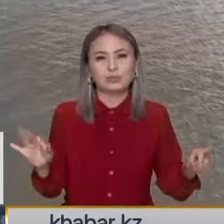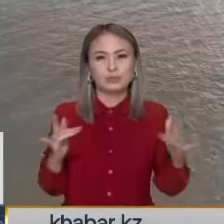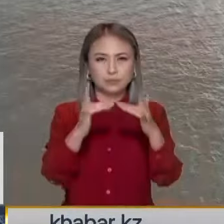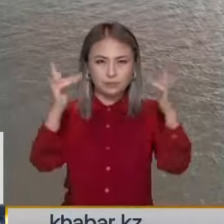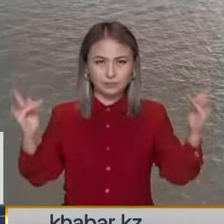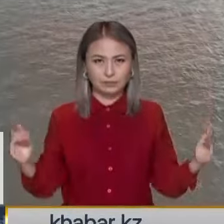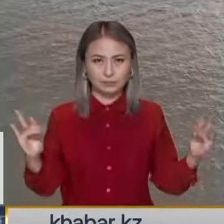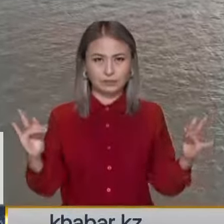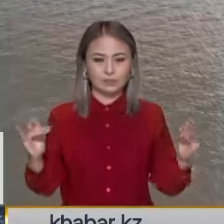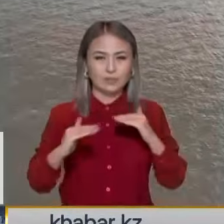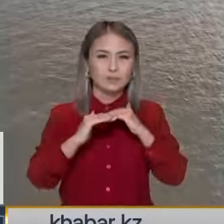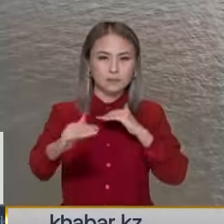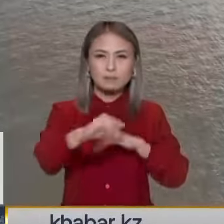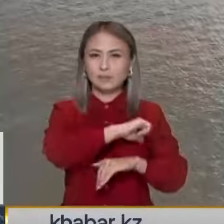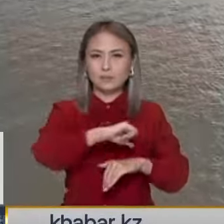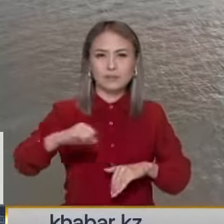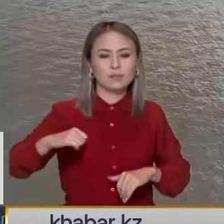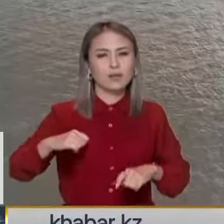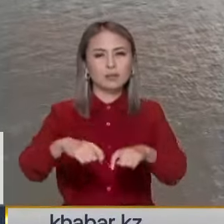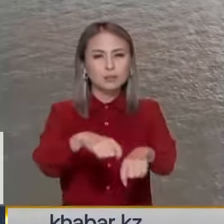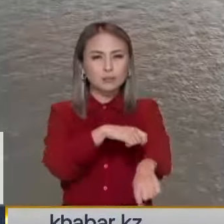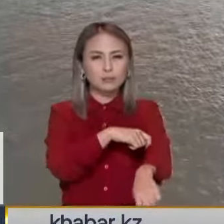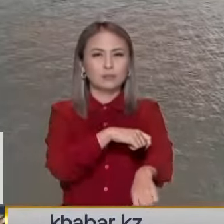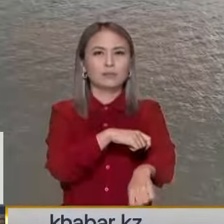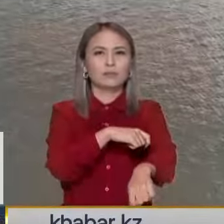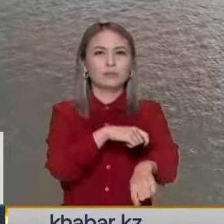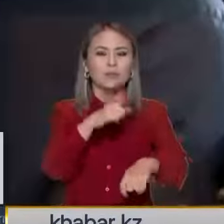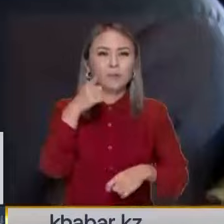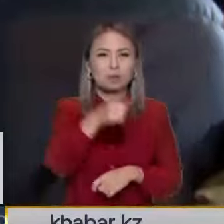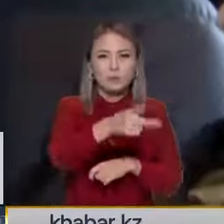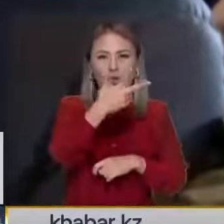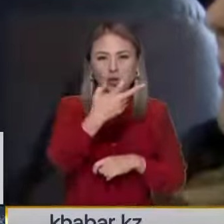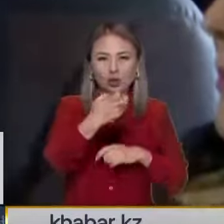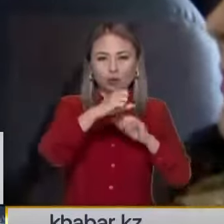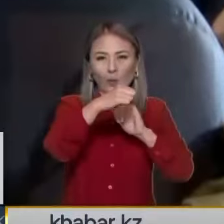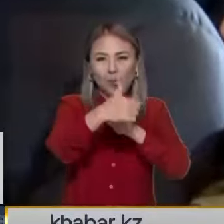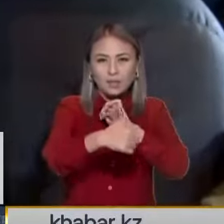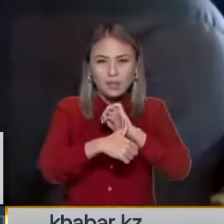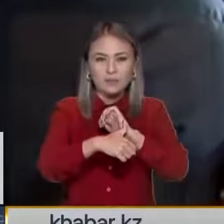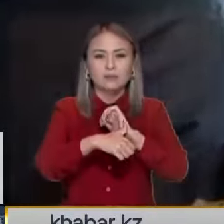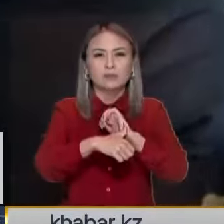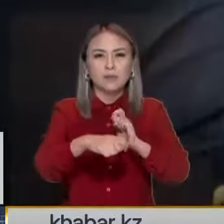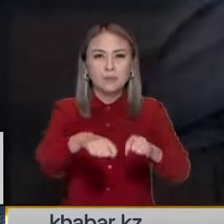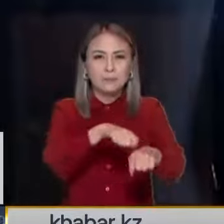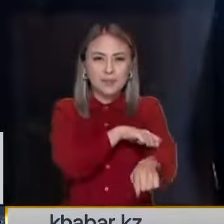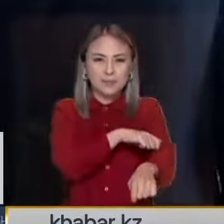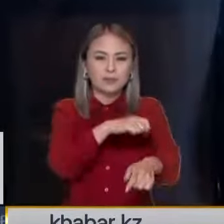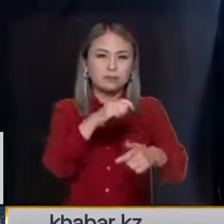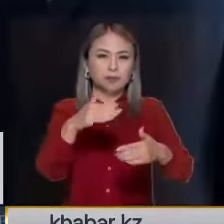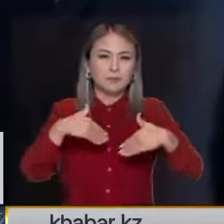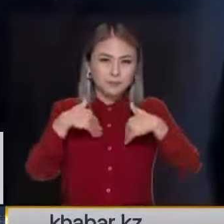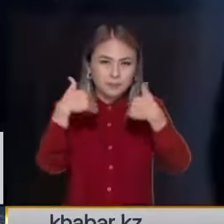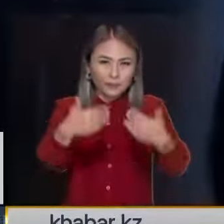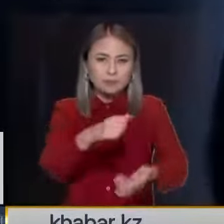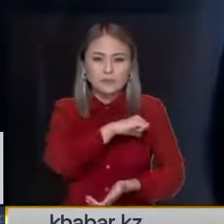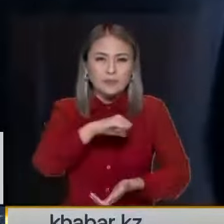Көпір еліміздегі ең ұзын көпір. 1316 метр. Сондықтан құтты болсын. Ең